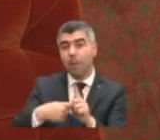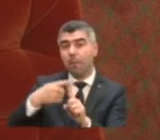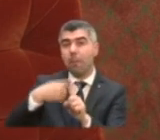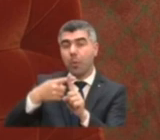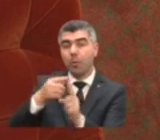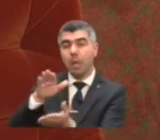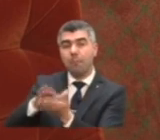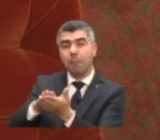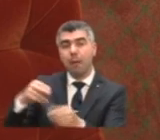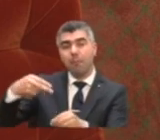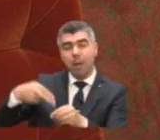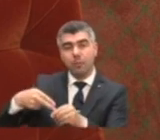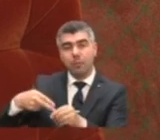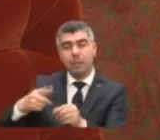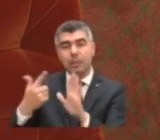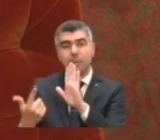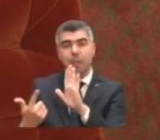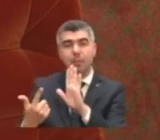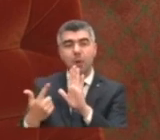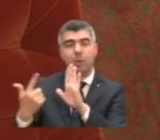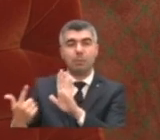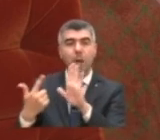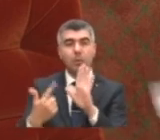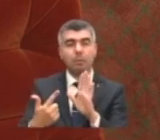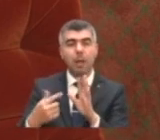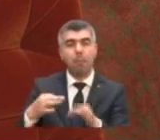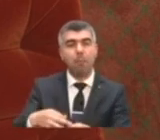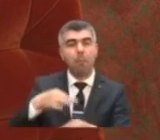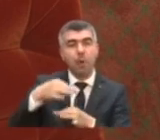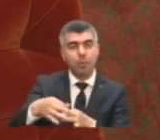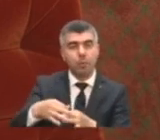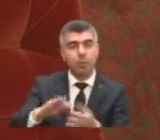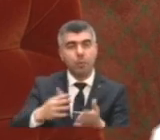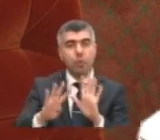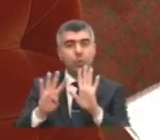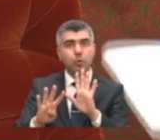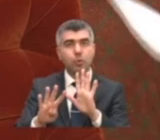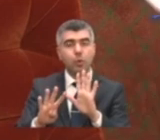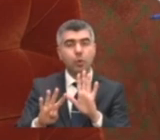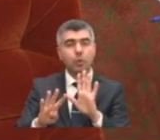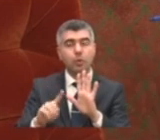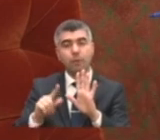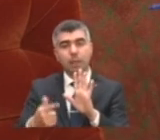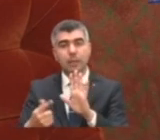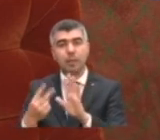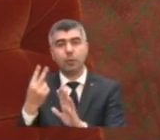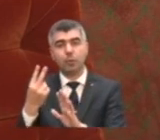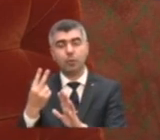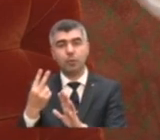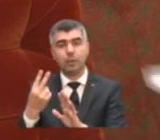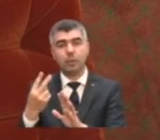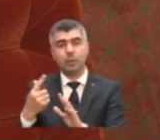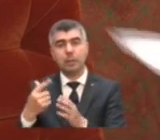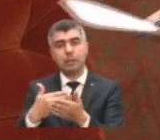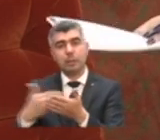ديال المواد البتروليه كتوصل 777 الف متر مكعب باستثمار مالي يناهز 2.7 مليار درهم